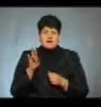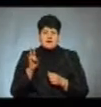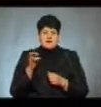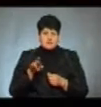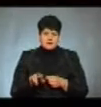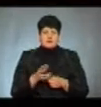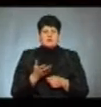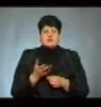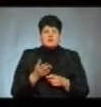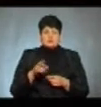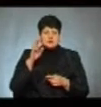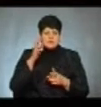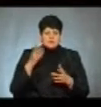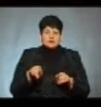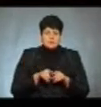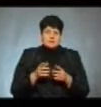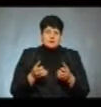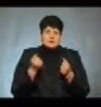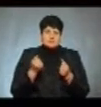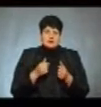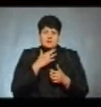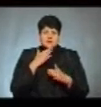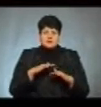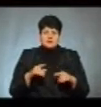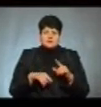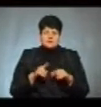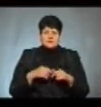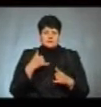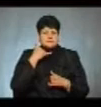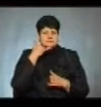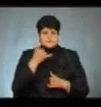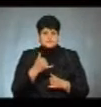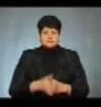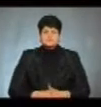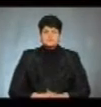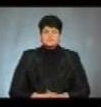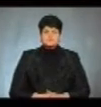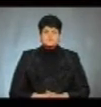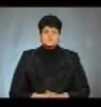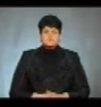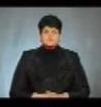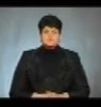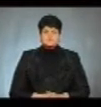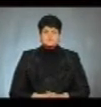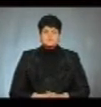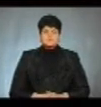це третій етап, як підтримка багатодітних родин. Зрозуміло, до нас звертається телеглядач. Доброго вечора, ми готові вас